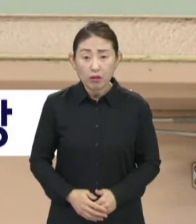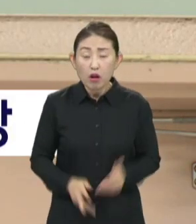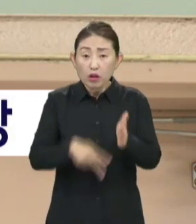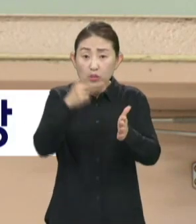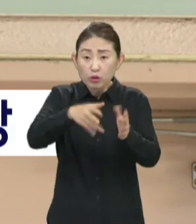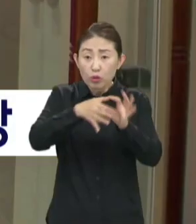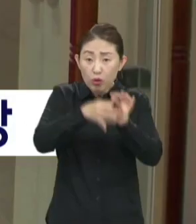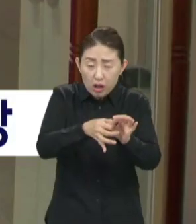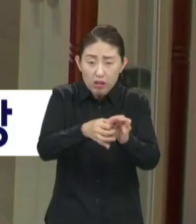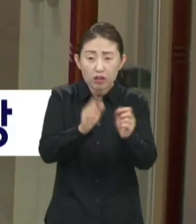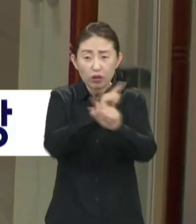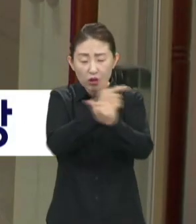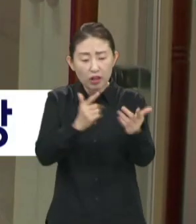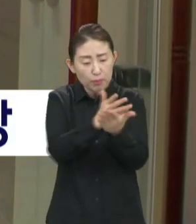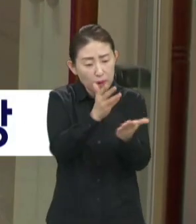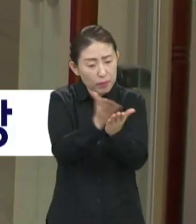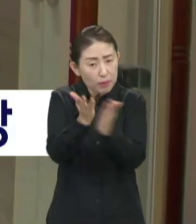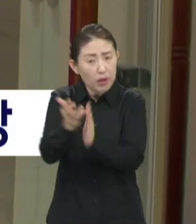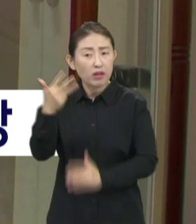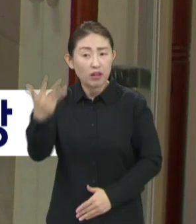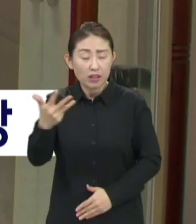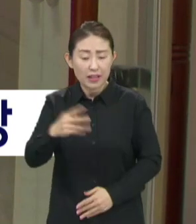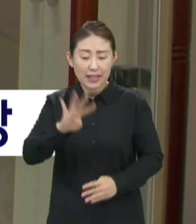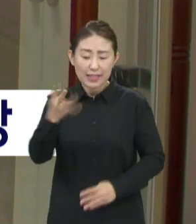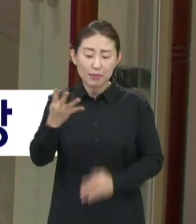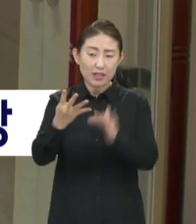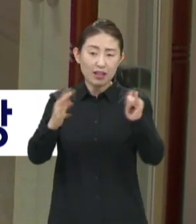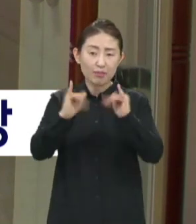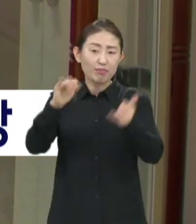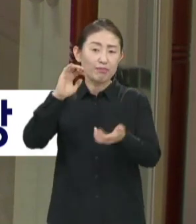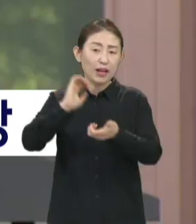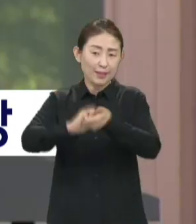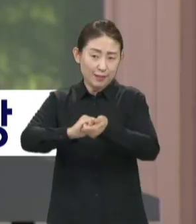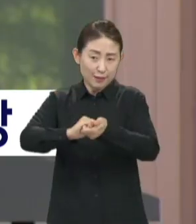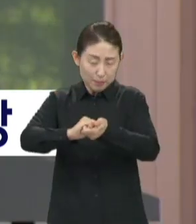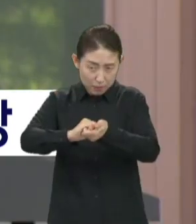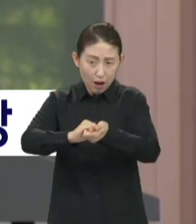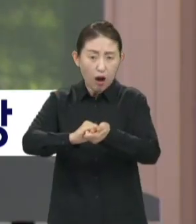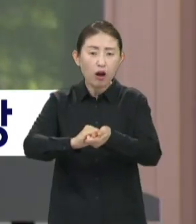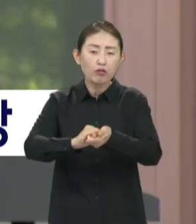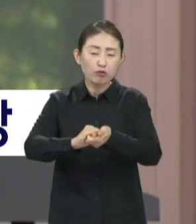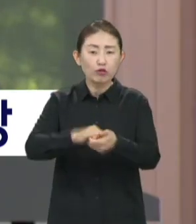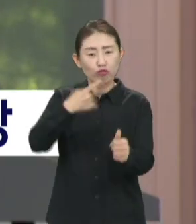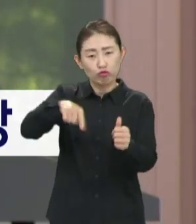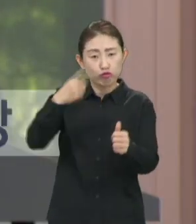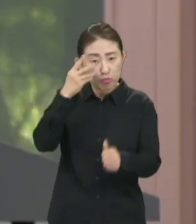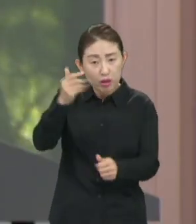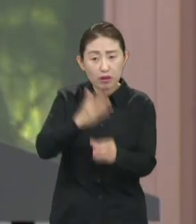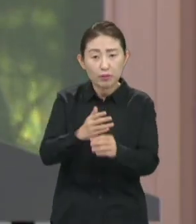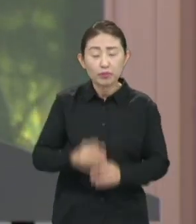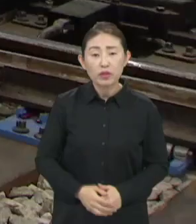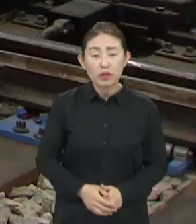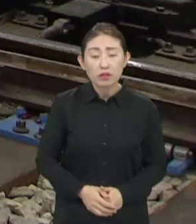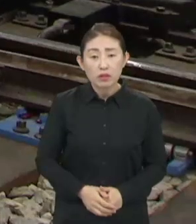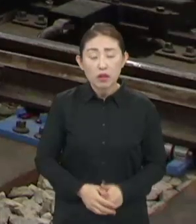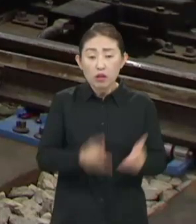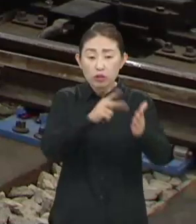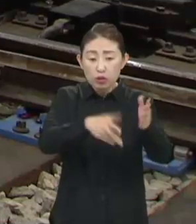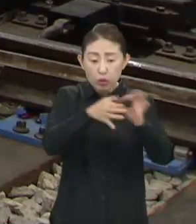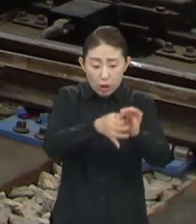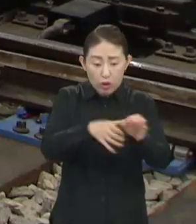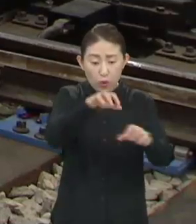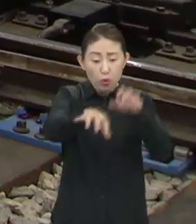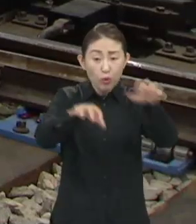차량 시스템학부 등 8개 학과 400여 명 정원의 철도 물류대학으로 성장했습니다. 코레일과